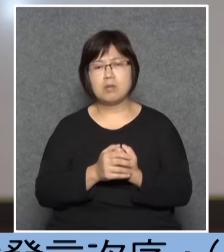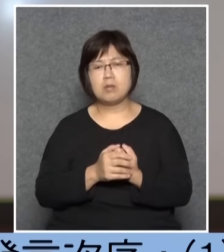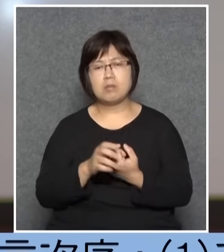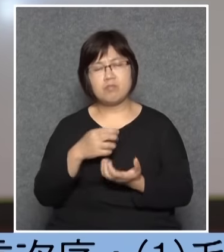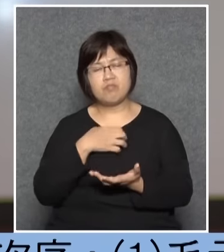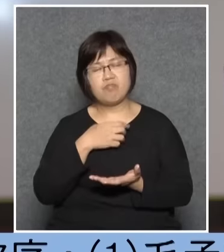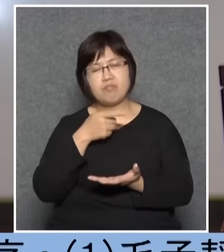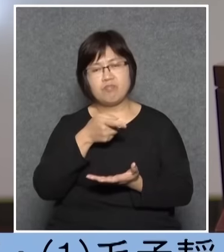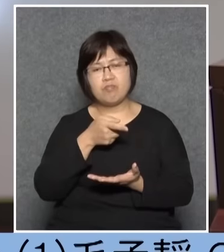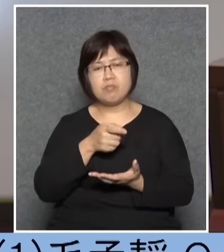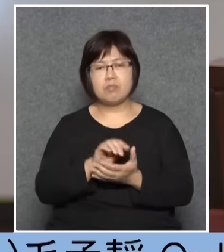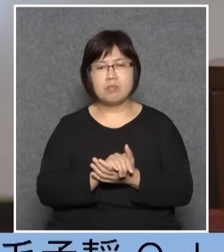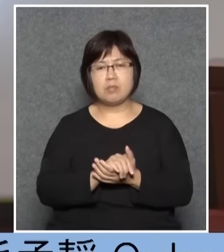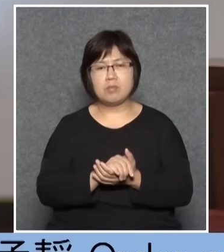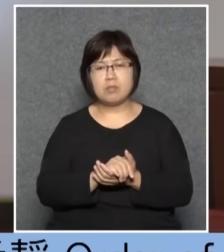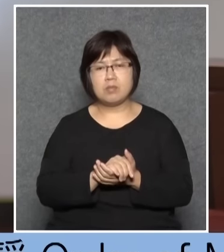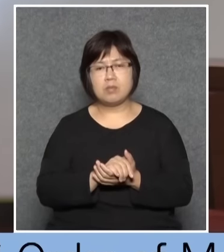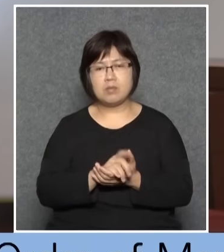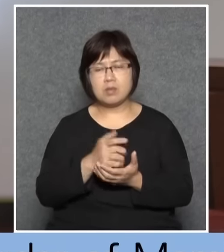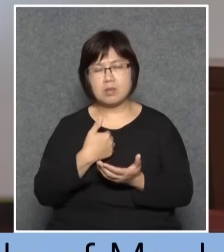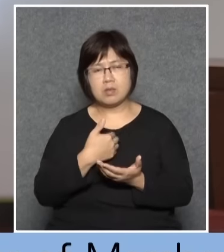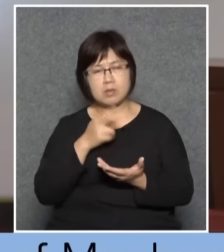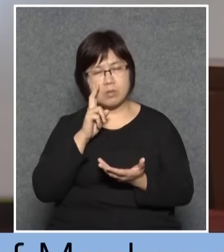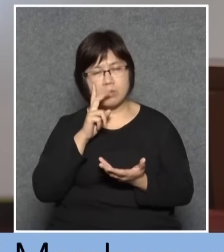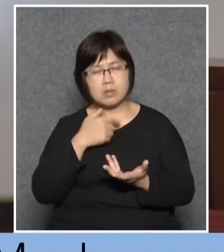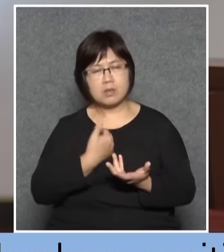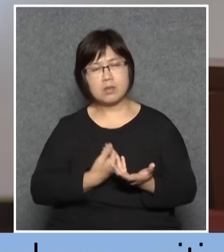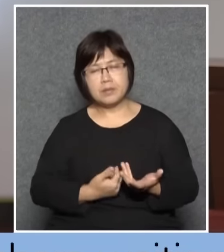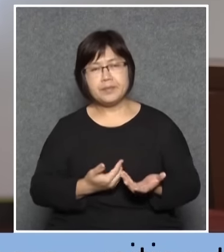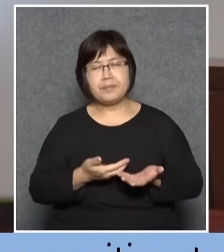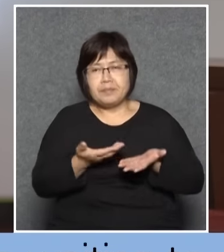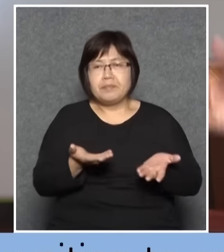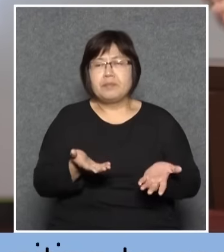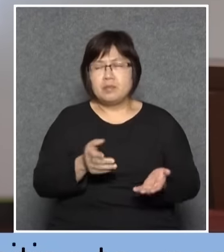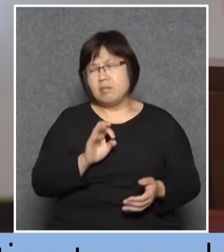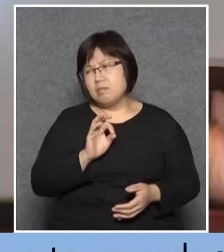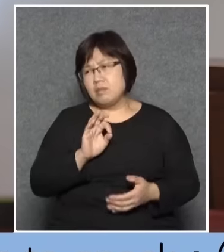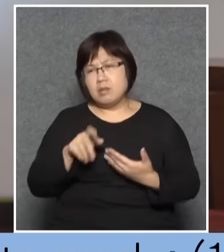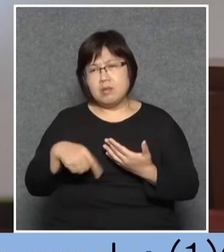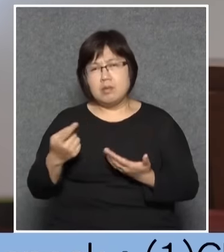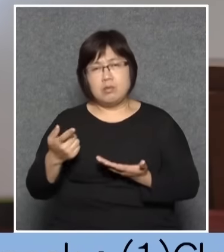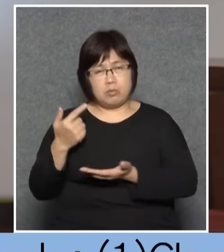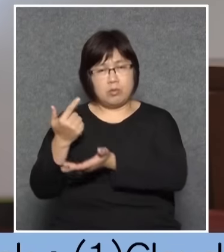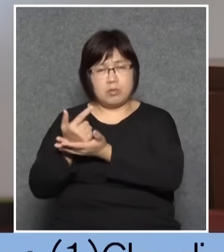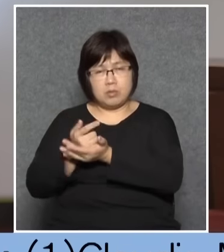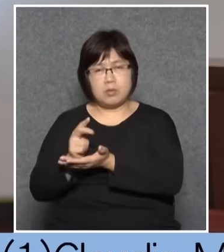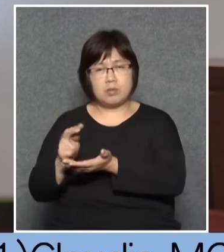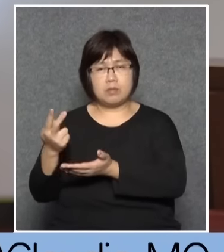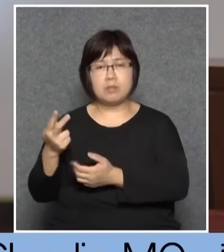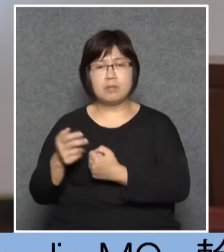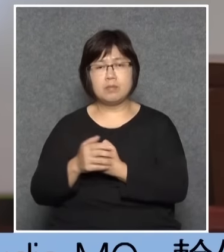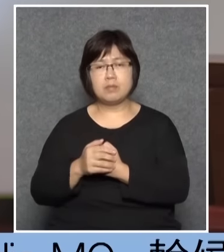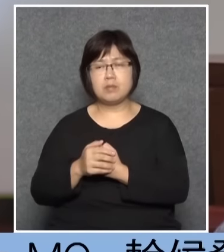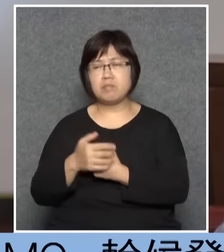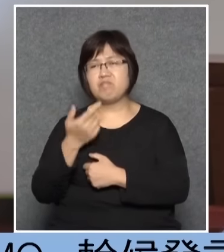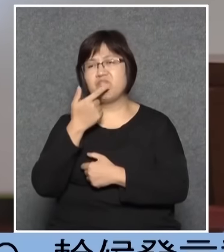系即系释出善意嘅，都可以勉强当系，系嘛？咁但系其他嗰啲比较重要嗰啲修订案，你又唔肯，